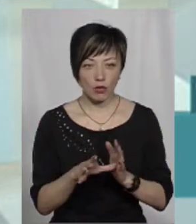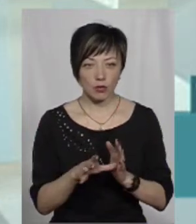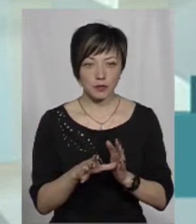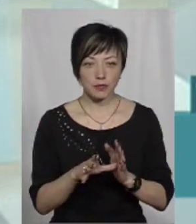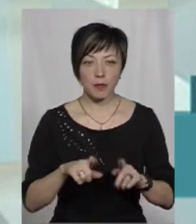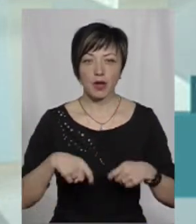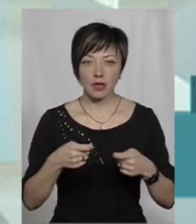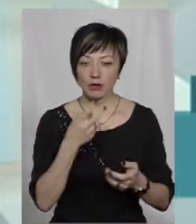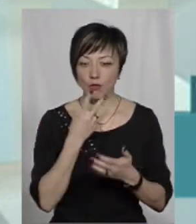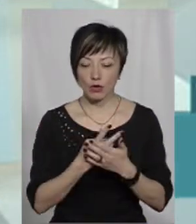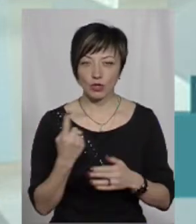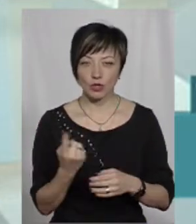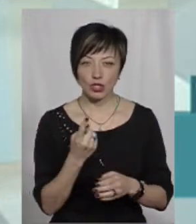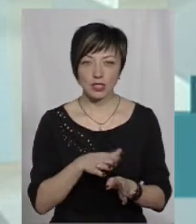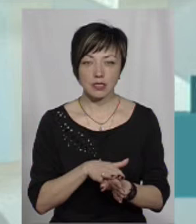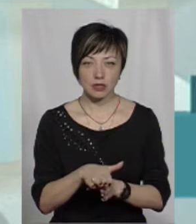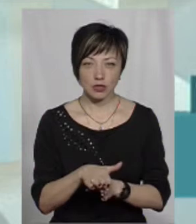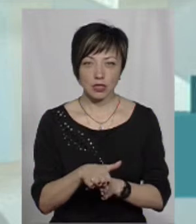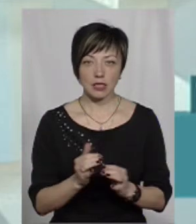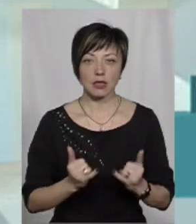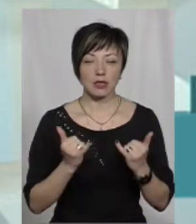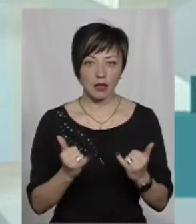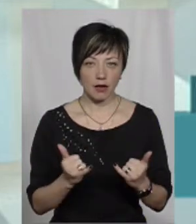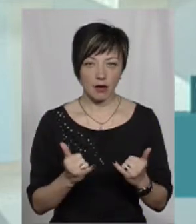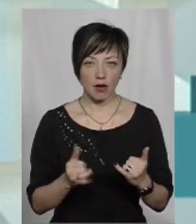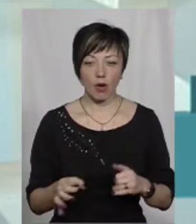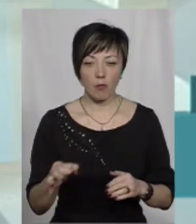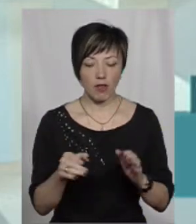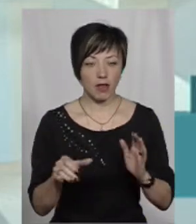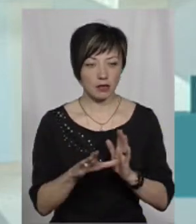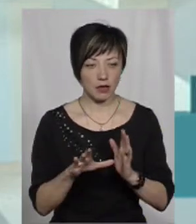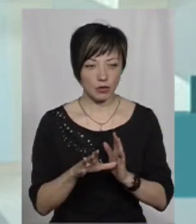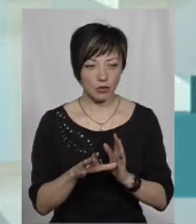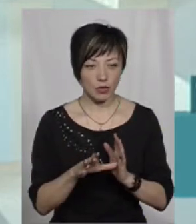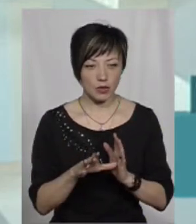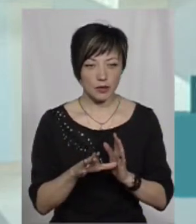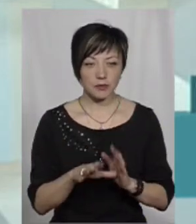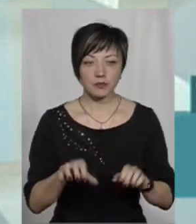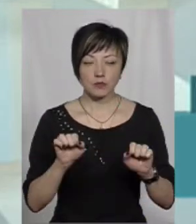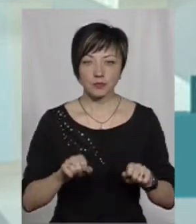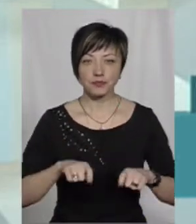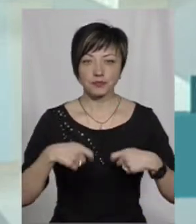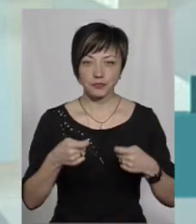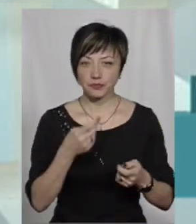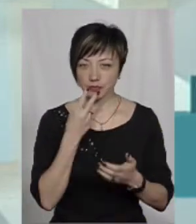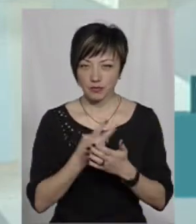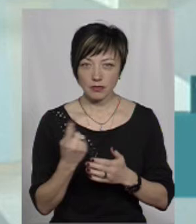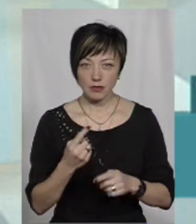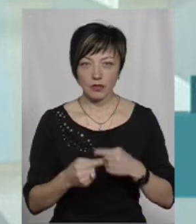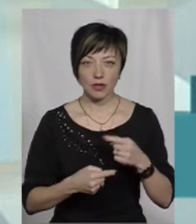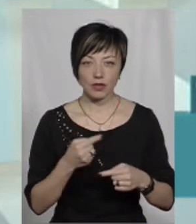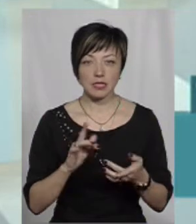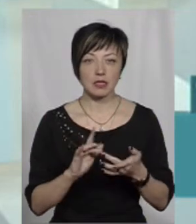тобто передача показів здійснюється для обленерго саме. Можна передавати покази